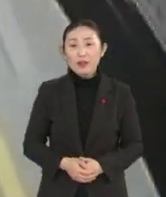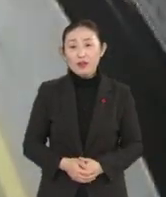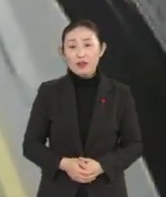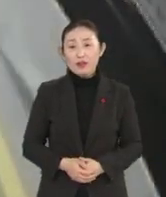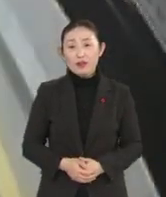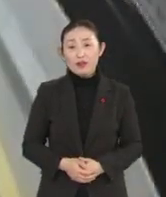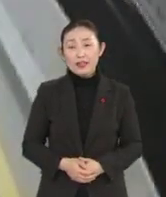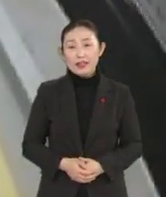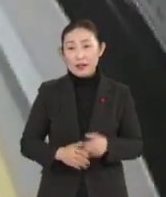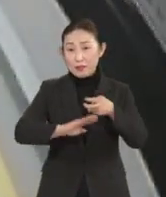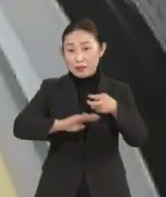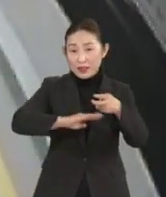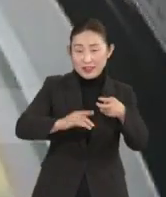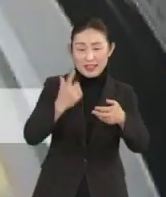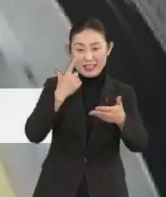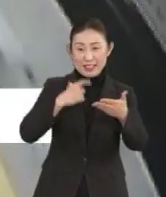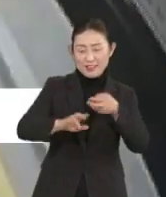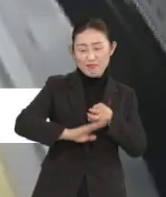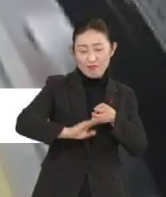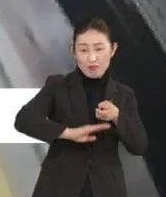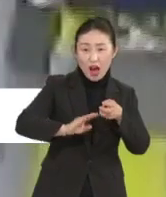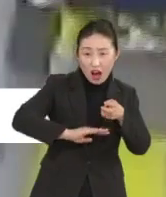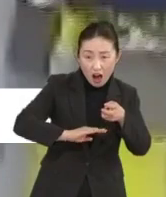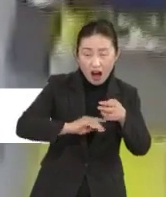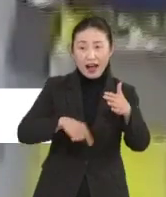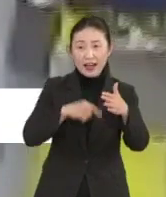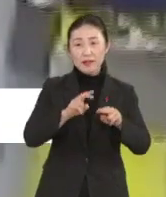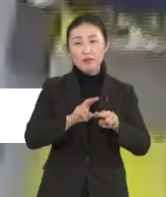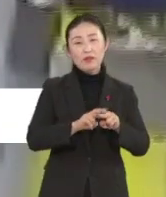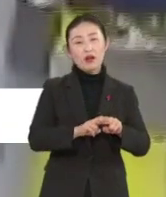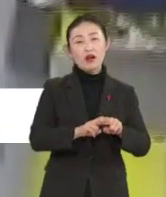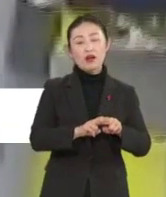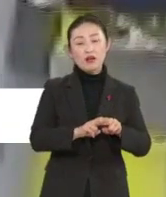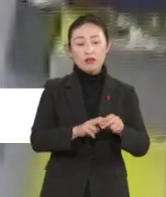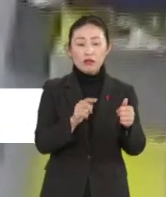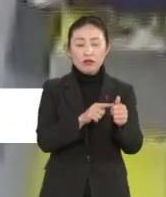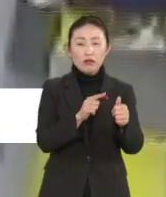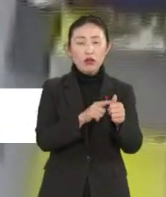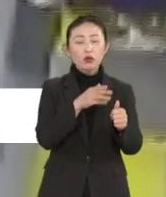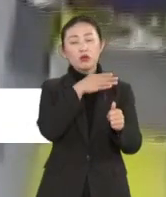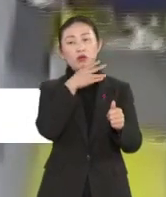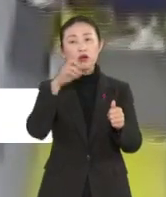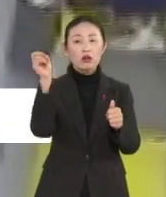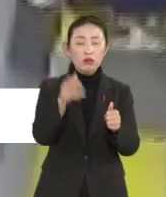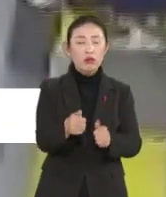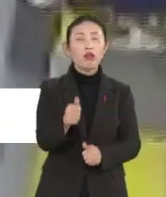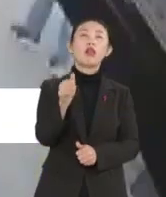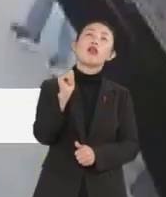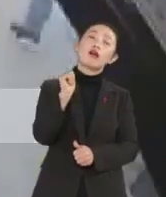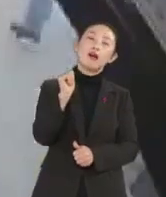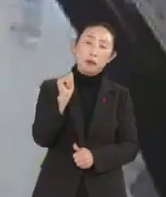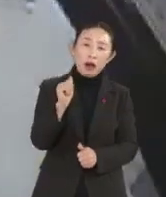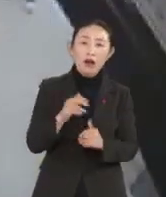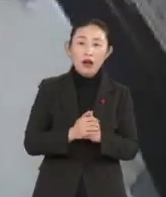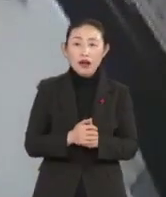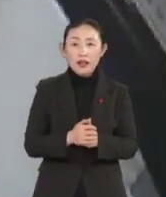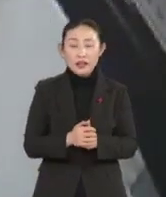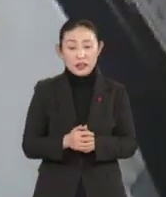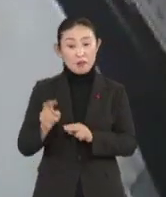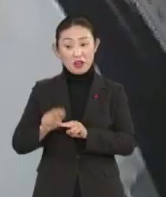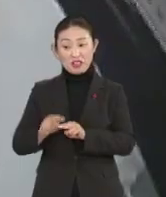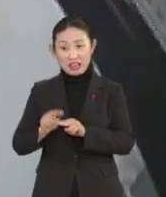평소와 다를 것 없었던 이른 아침 출근길 시내버스 좌석에 앉아있던 70대 어르신이 돌연 축 늘어집니다 때마침